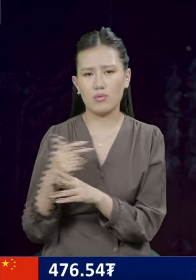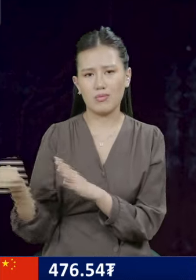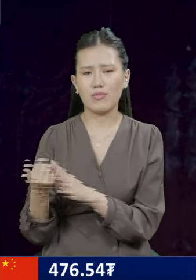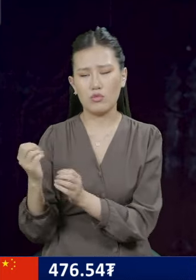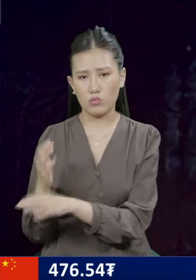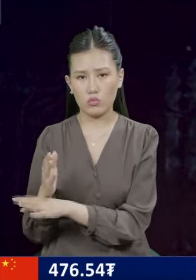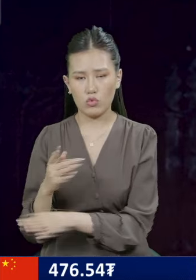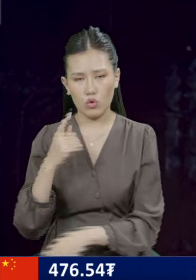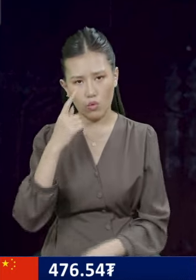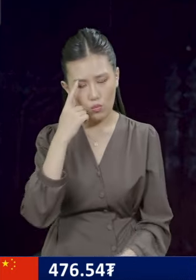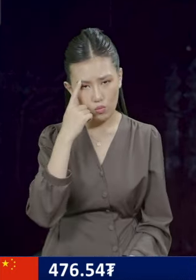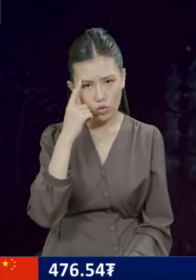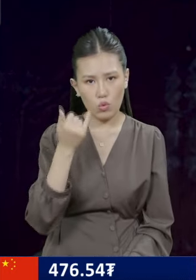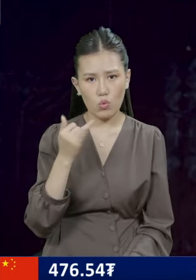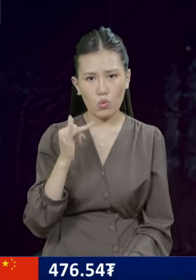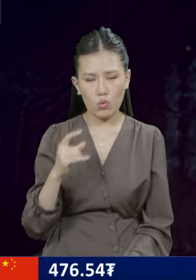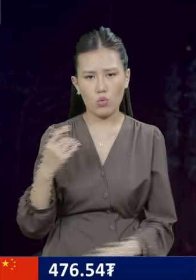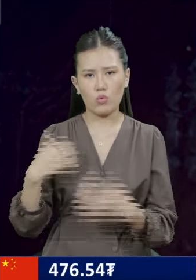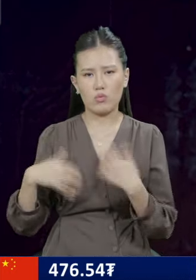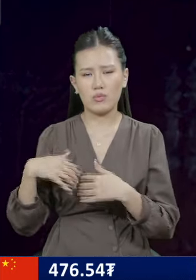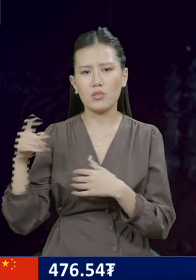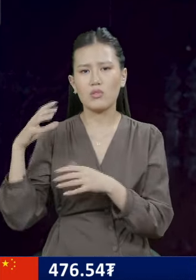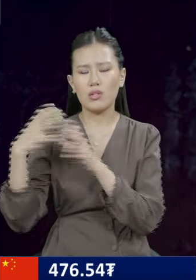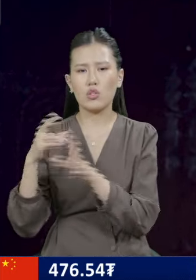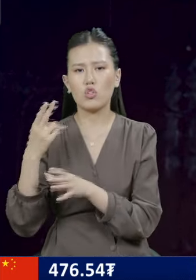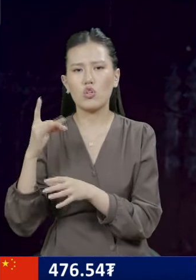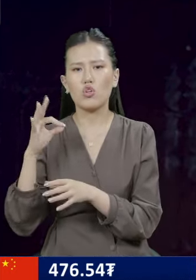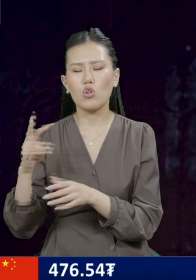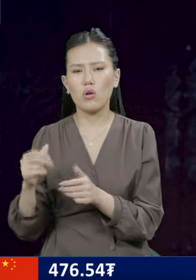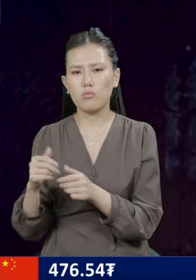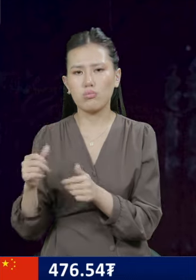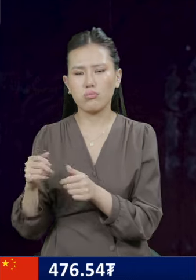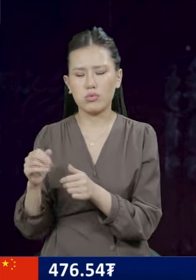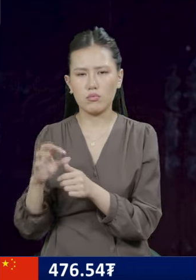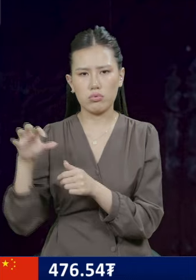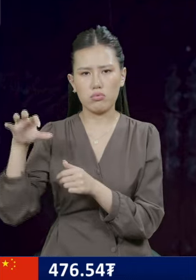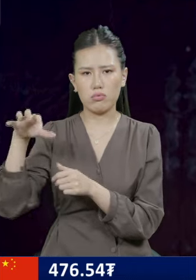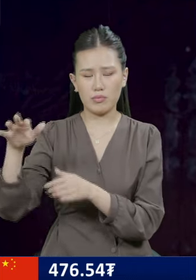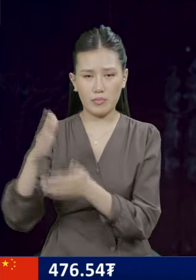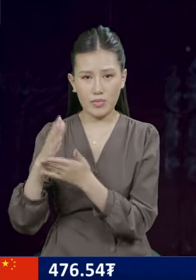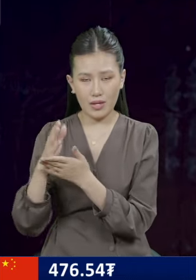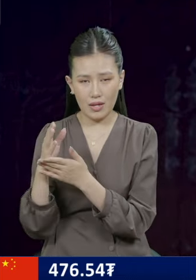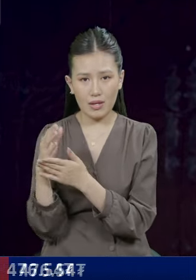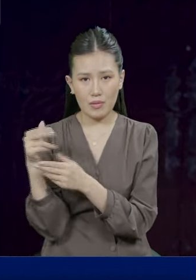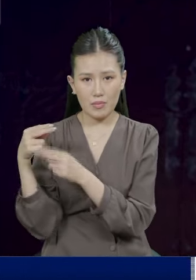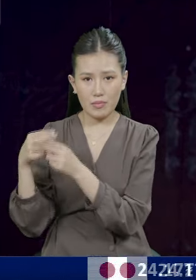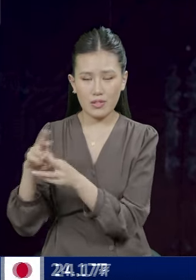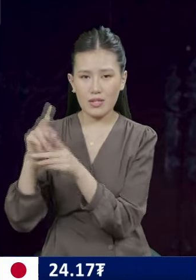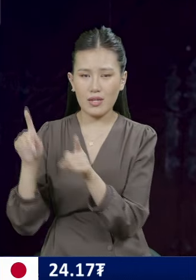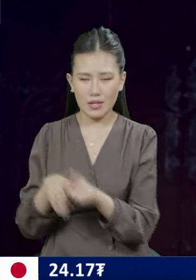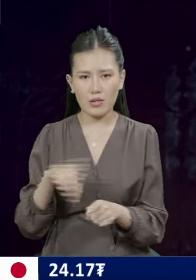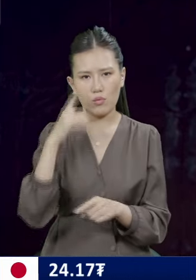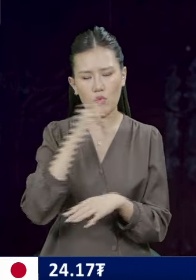бол улсын хурлаараа нэн тэргүүнд дрон хөргөлт, дроныг эдийн засгийн эргэлтэнд оруулах дрон тээврийн асуудлын хууль эрх зүйн